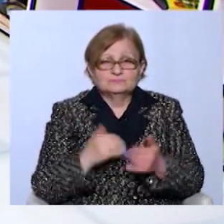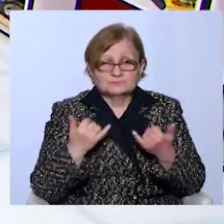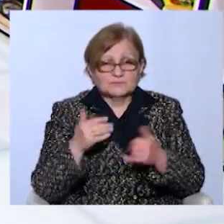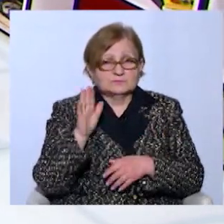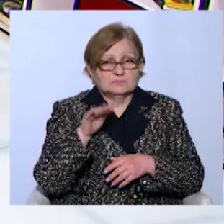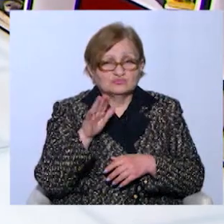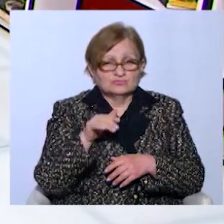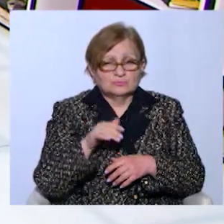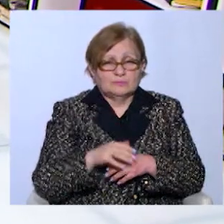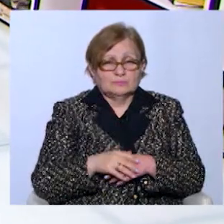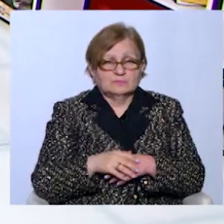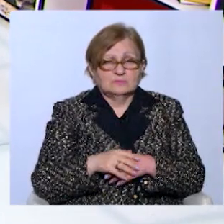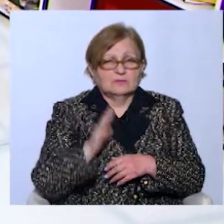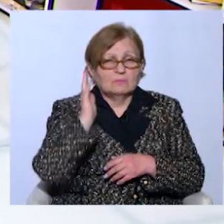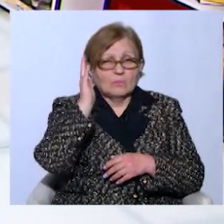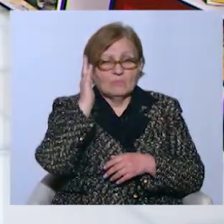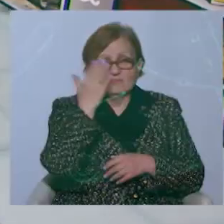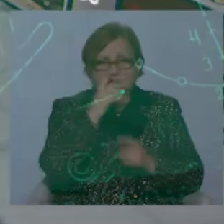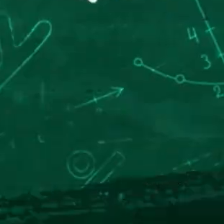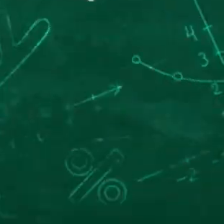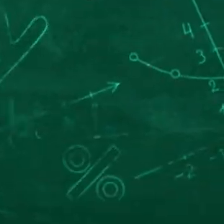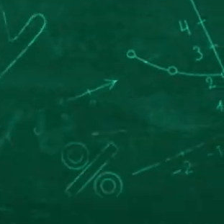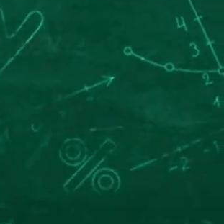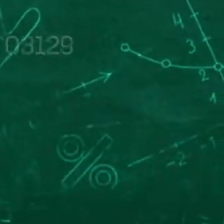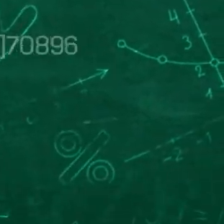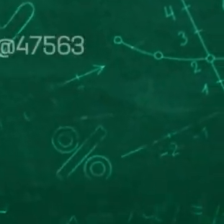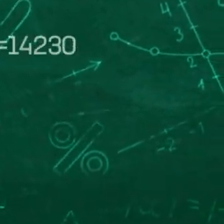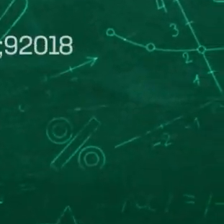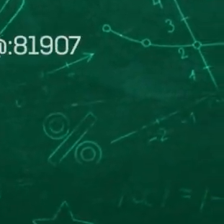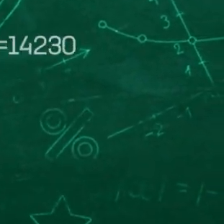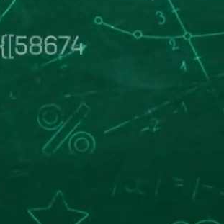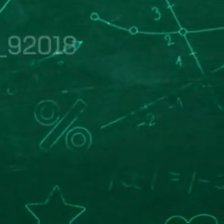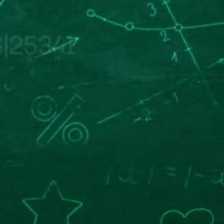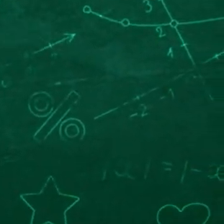დღეს გემშვიდობებით მომავალ გაკვეთილამდე.